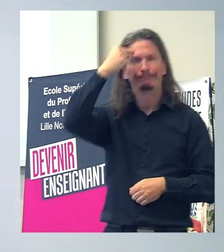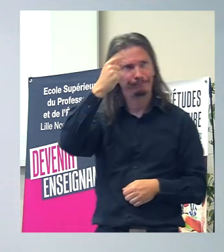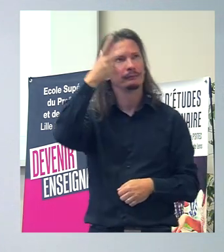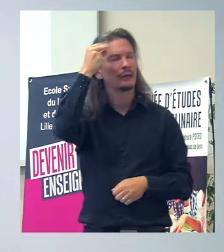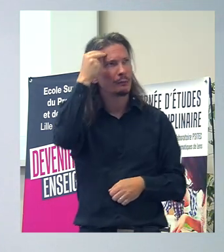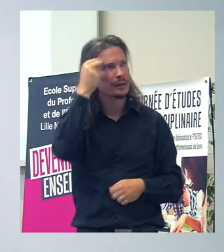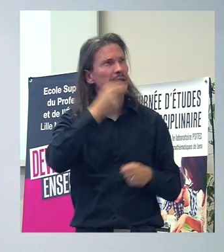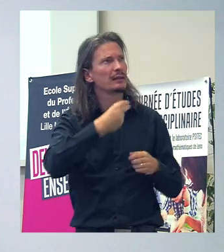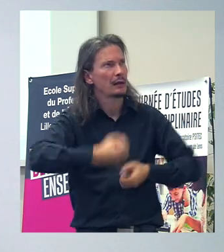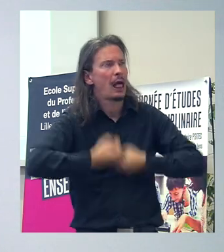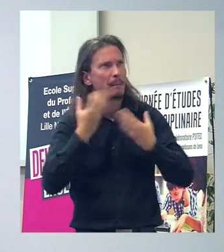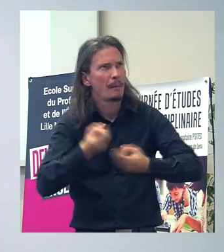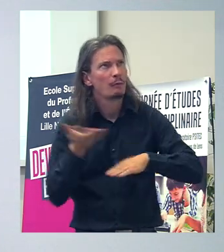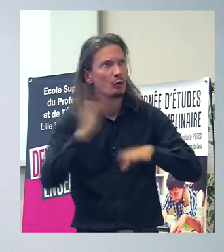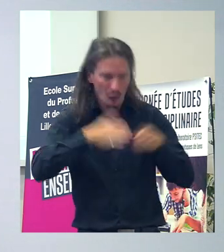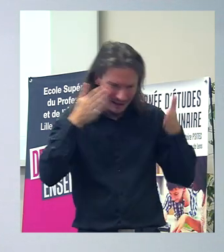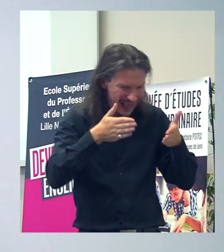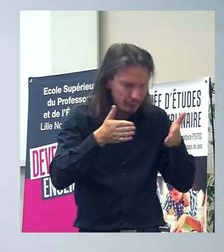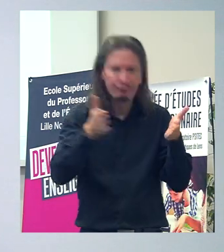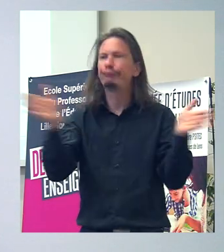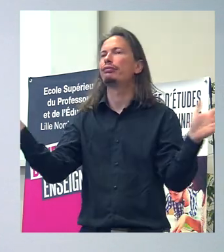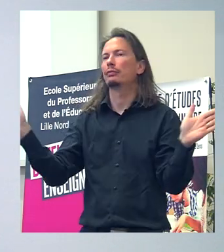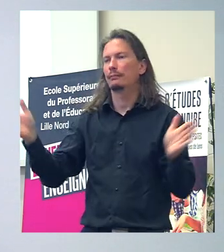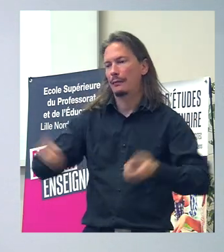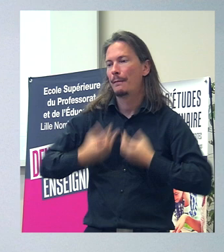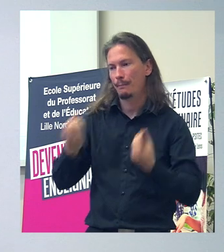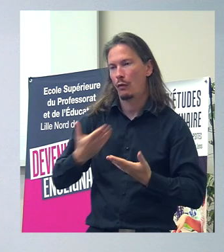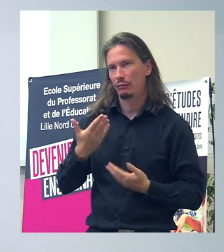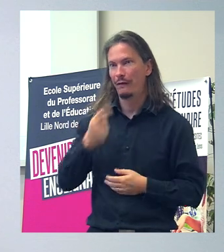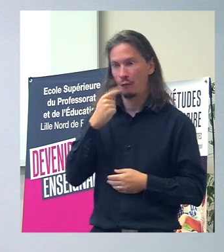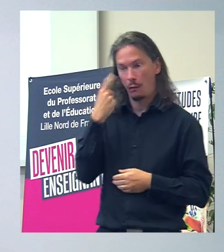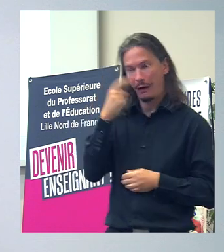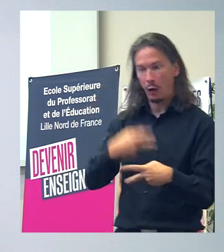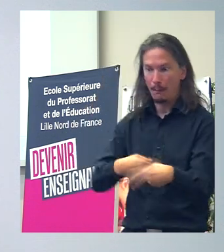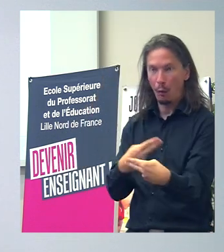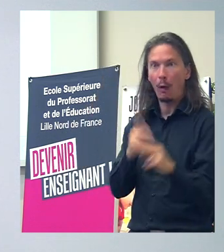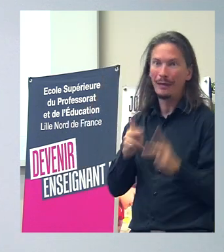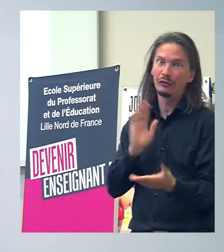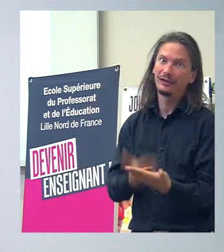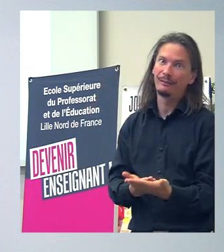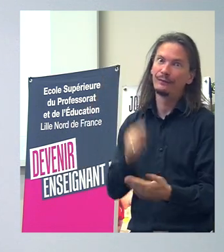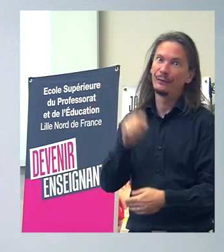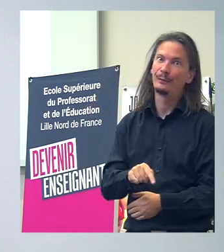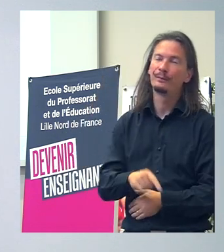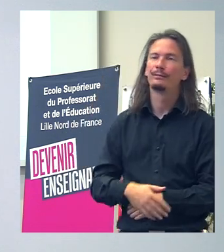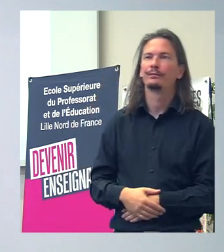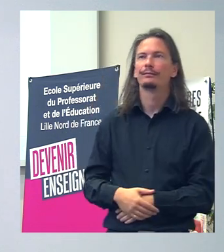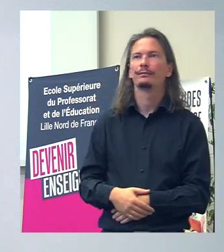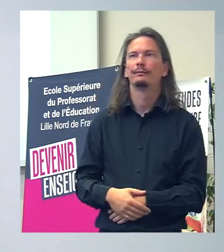généraliser ce qu'ils ont à dire. Et donc, il faut prévoir un moment pédagogique pour ça.